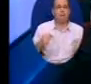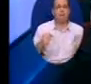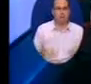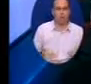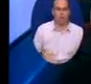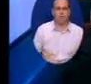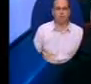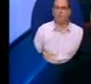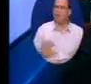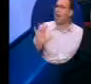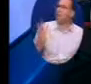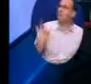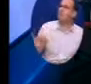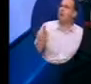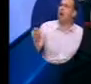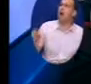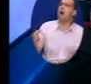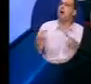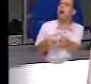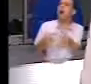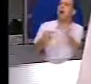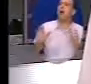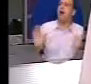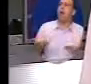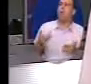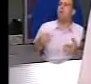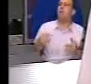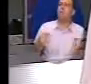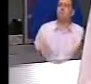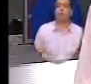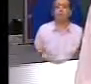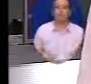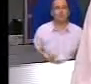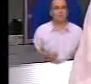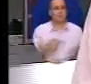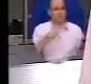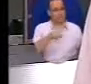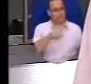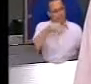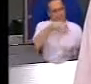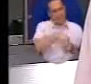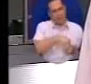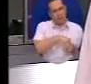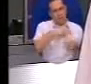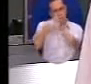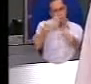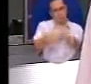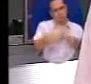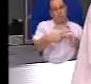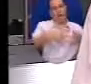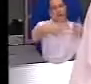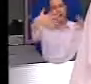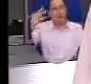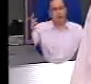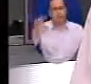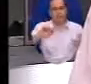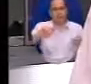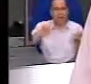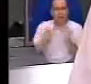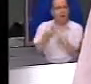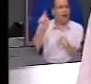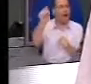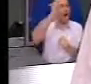נכון? למה דווקא מולם? אני חושב שקודם כל זה חלק מפרויקט יותר רחב של הפיכת